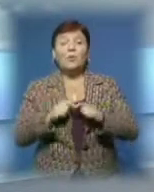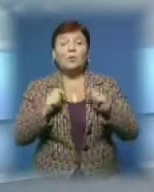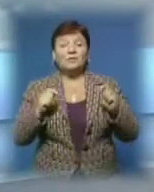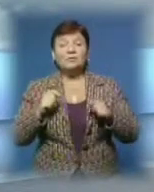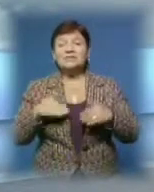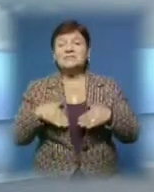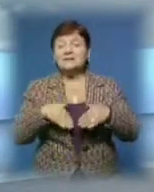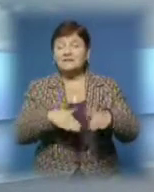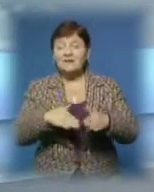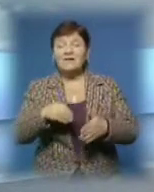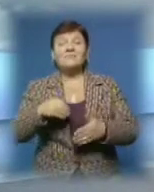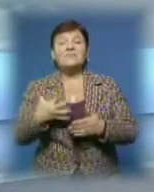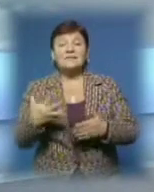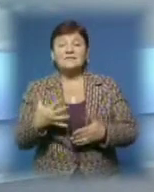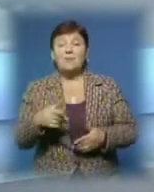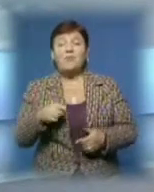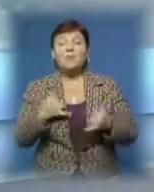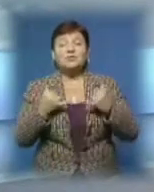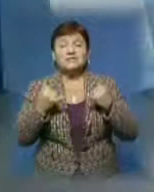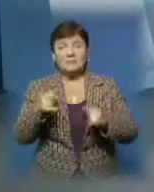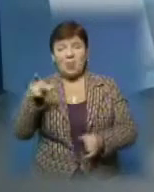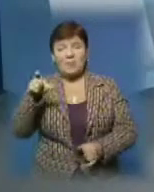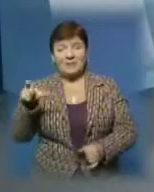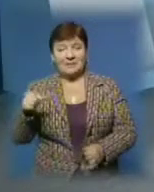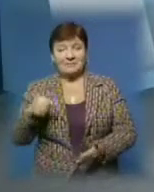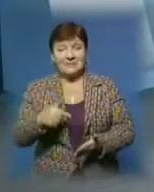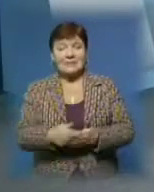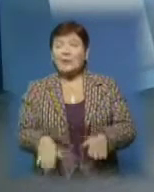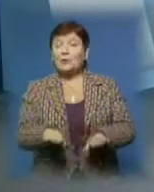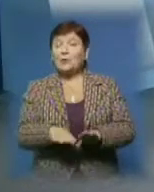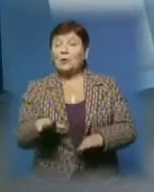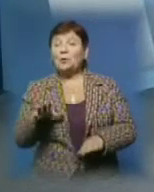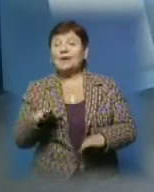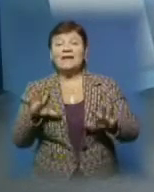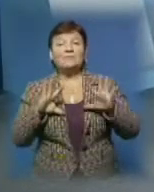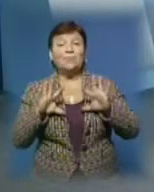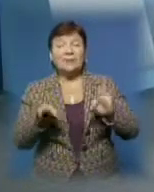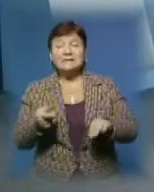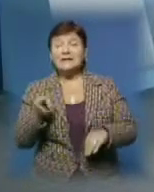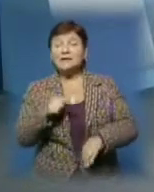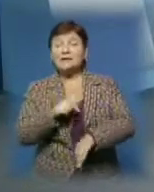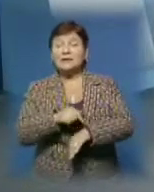віче вручать відзнаки почесним громадянам міста. Такою була інформаційна картина дня на цю